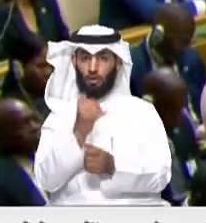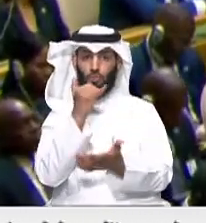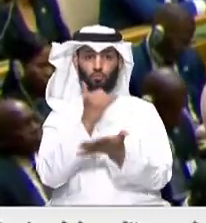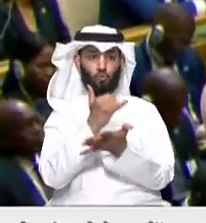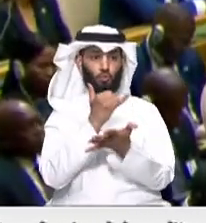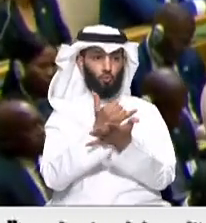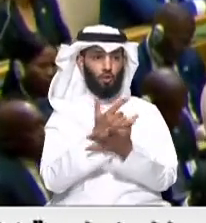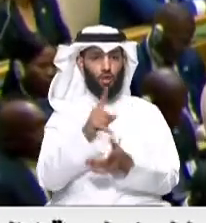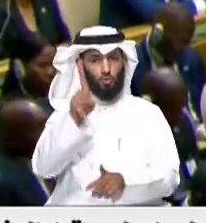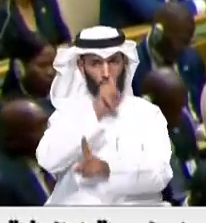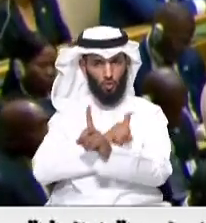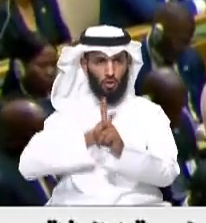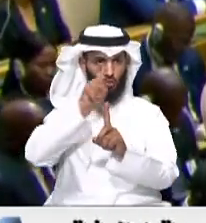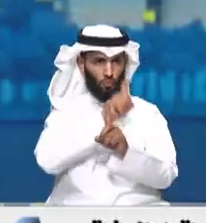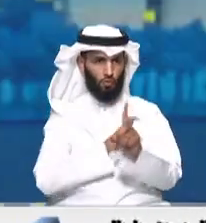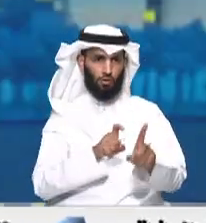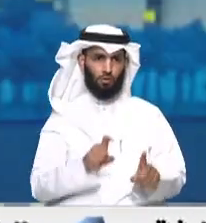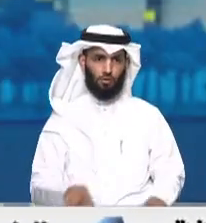عنها.